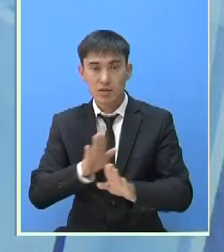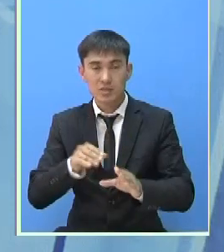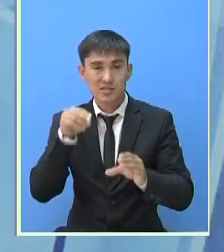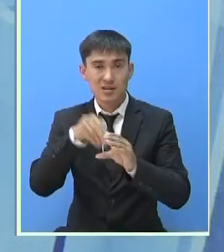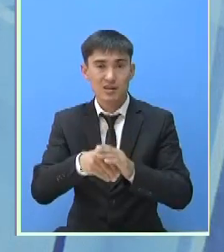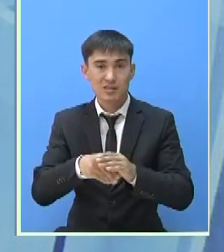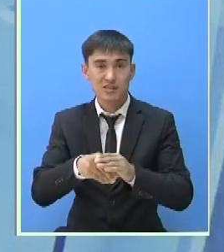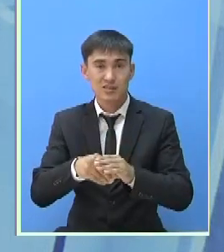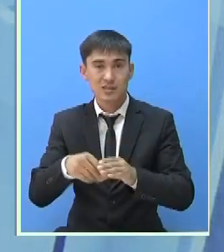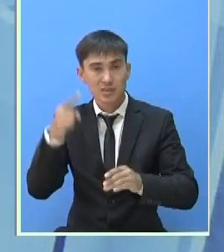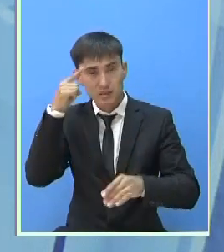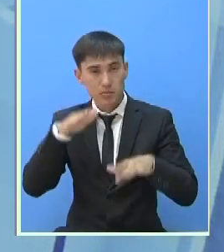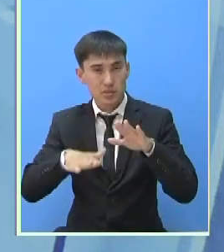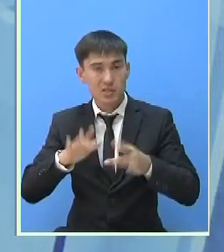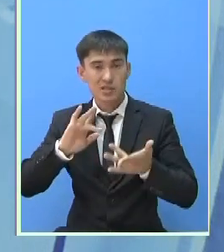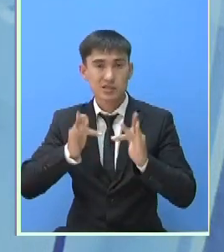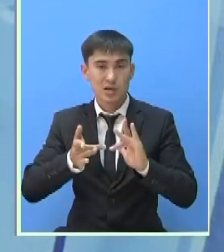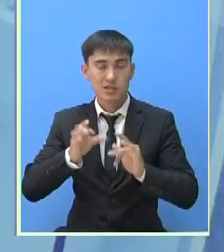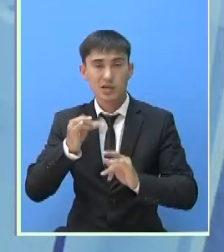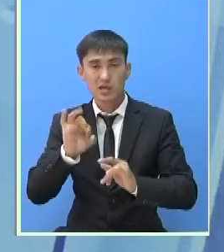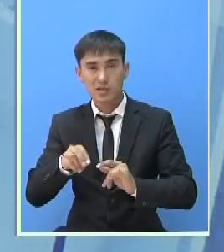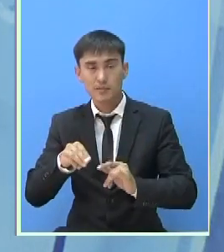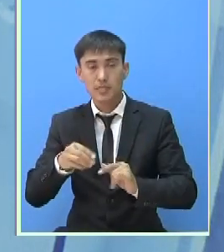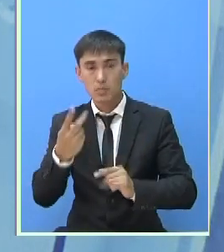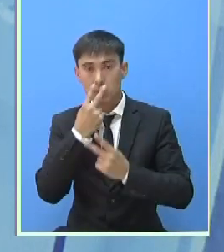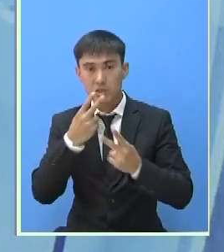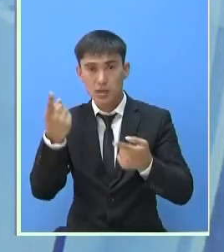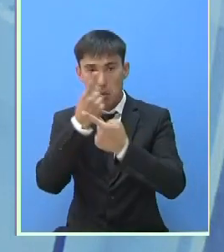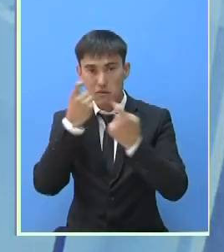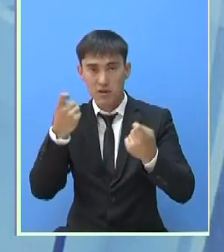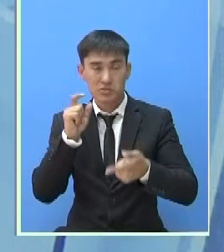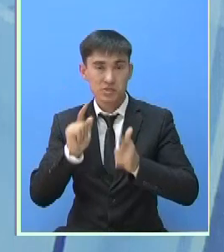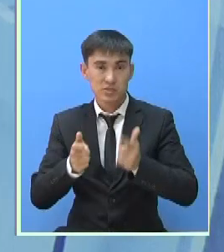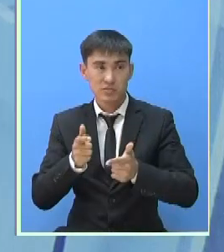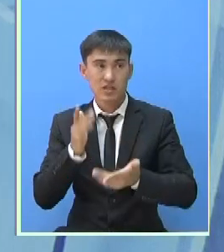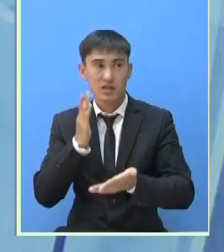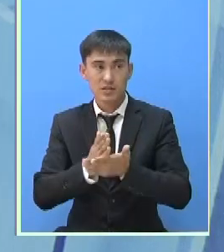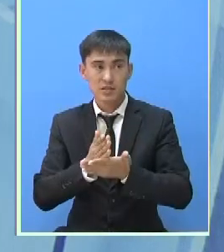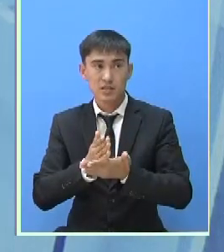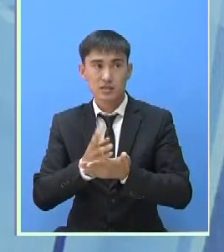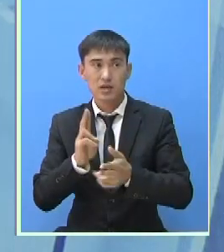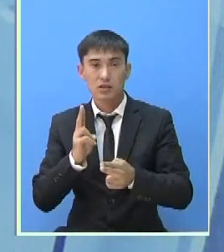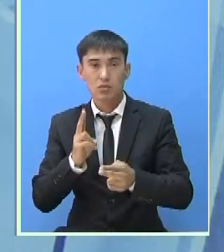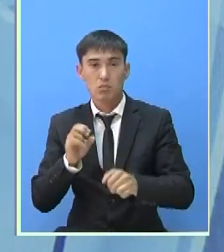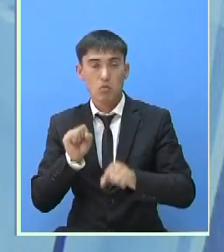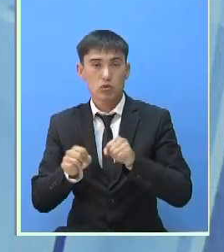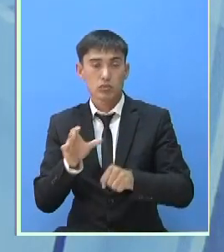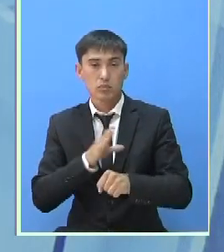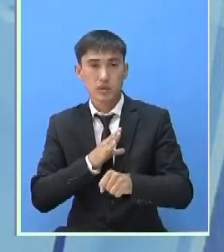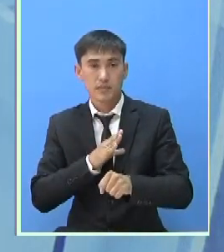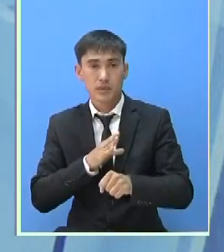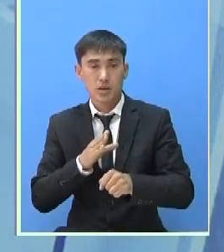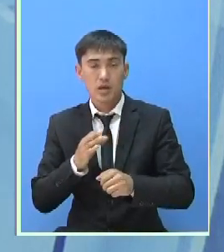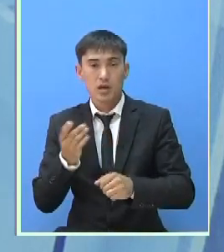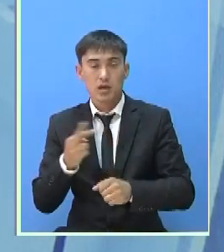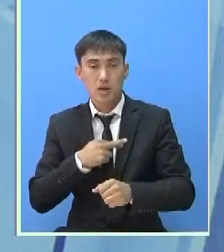заходите в сомнительные сайты. Смотрите, убеждайтесь, что то, что объявление, это действительно есть как таковым быть, поскольку, как я уже